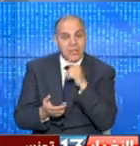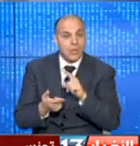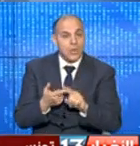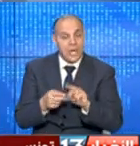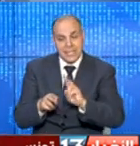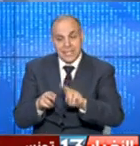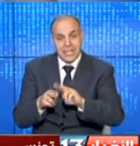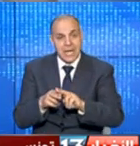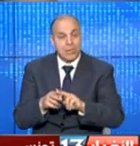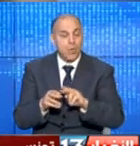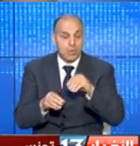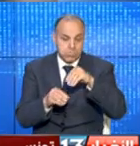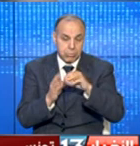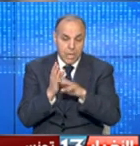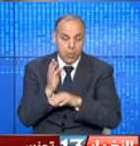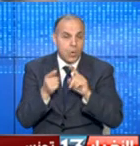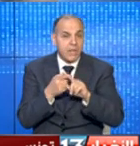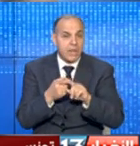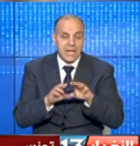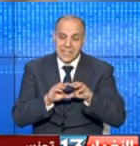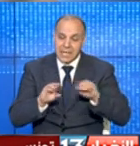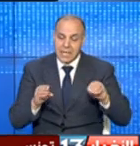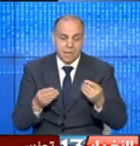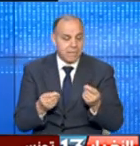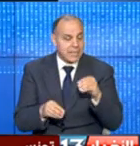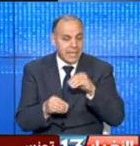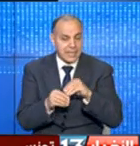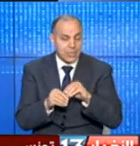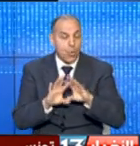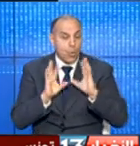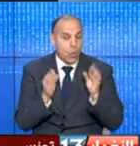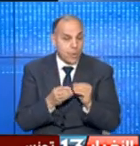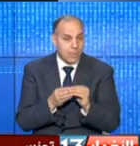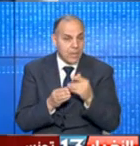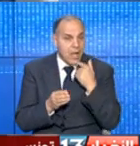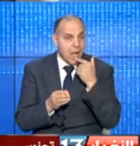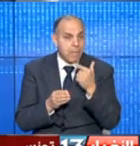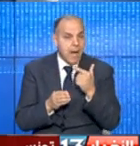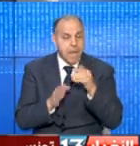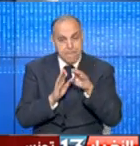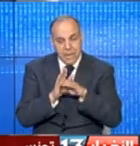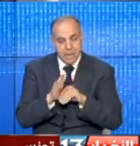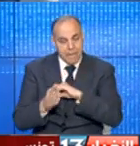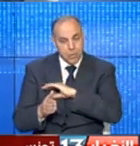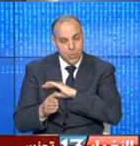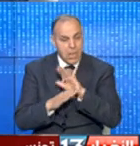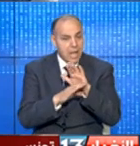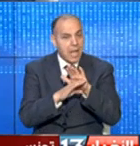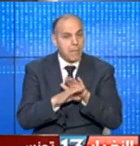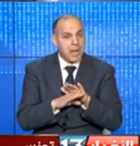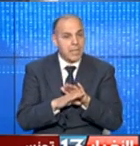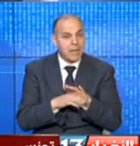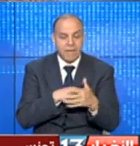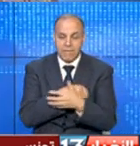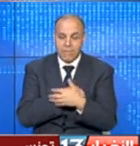بالاصلاحات الهيكليه لتحقيق استقرار التوازنات الاقتصاديه الكليه مع وضع الاليات الكفيله بحمايه الفئات